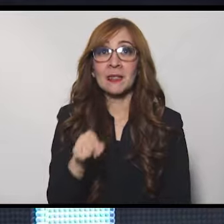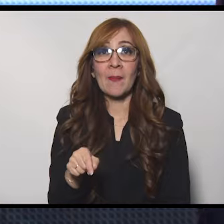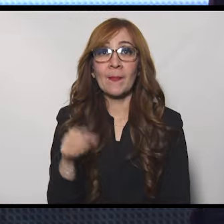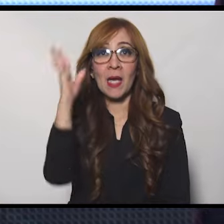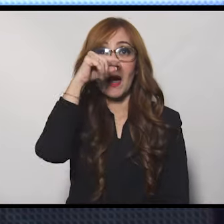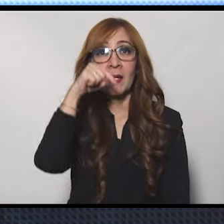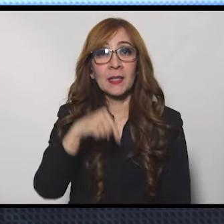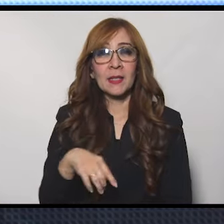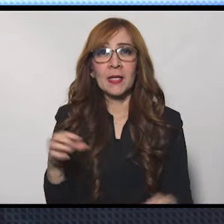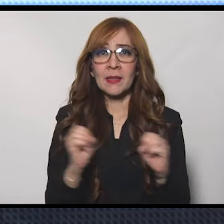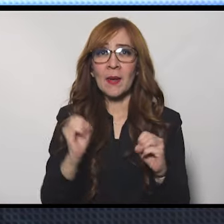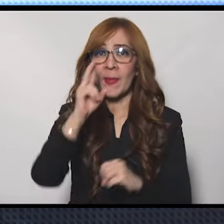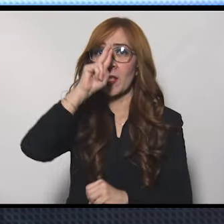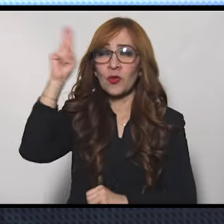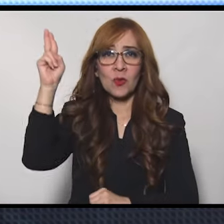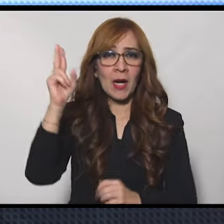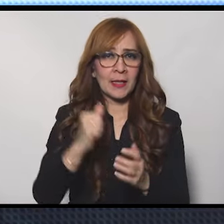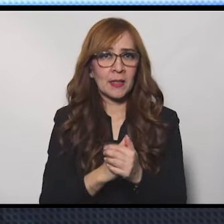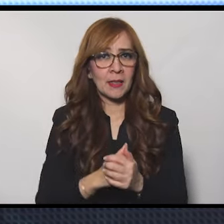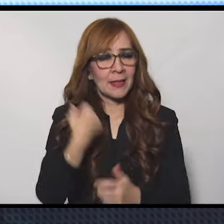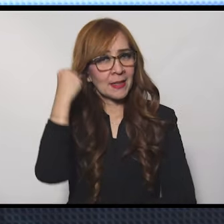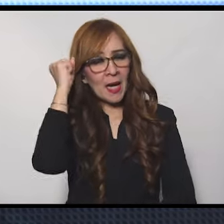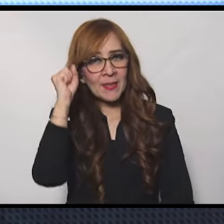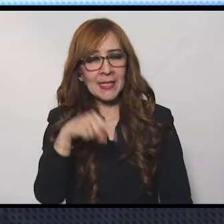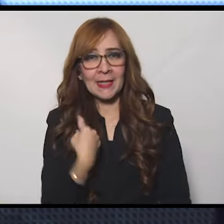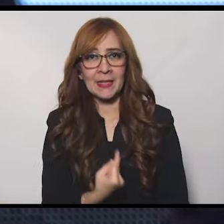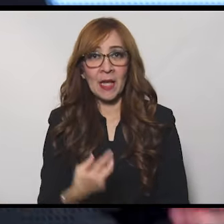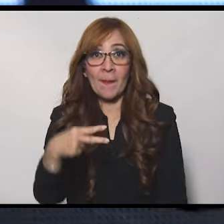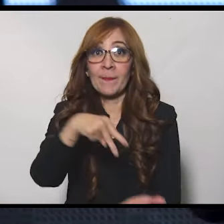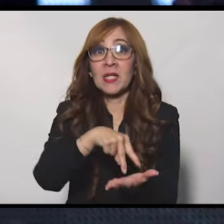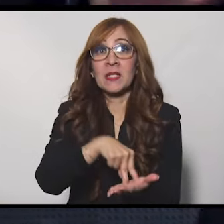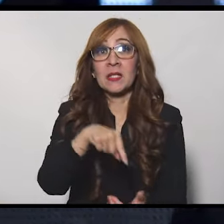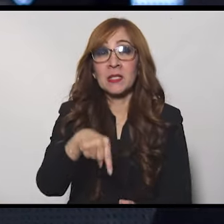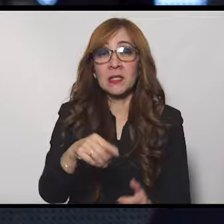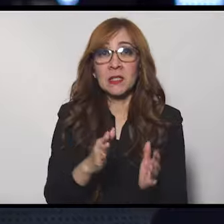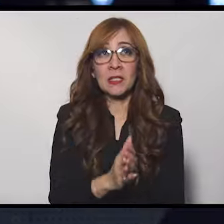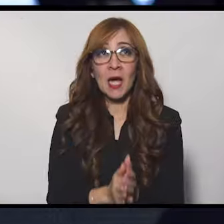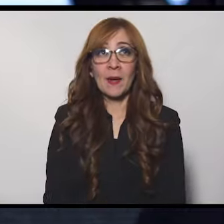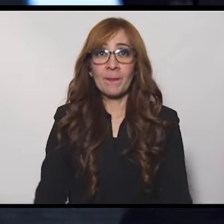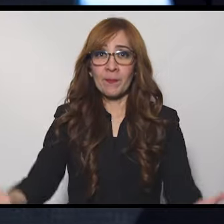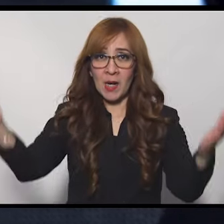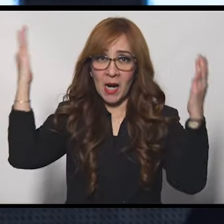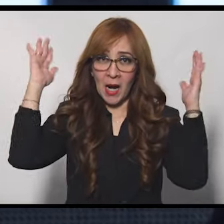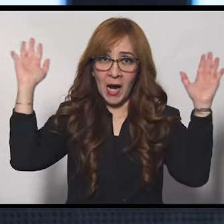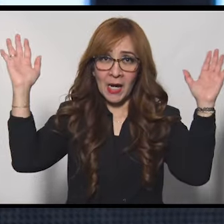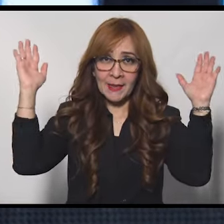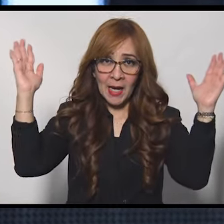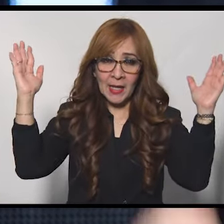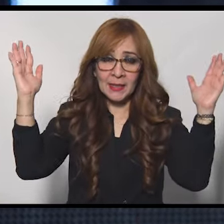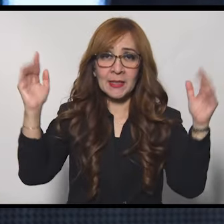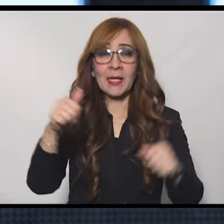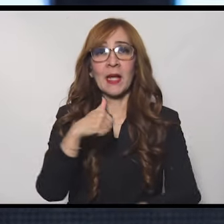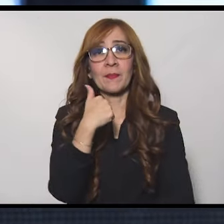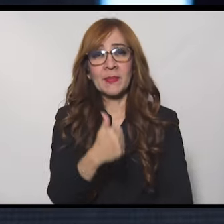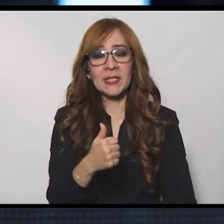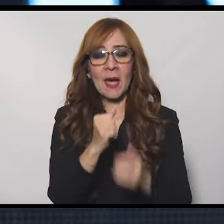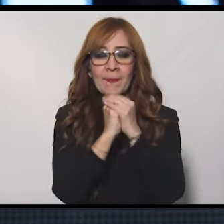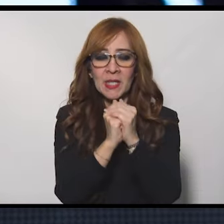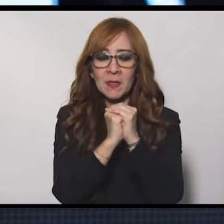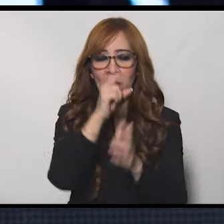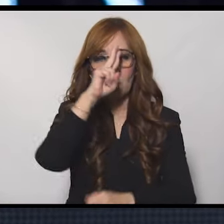ini. Tanpa Tuhan, tidak mungkin kita berdiri di sini dan mengangkat tangan kita dan bisa menyembah Tuhan.